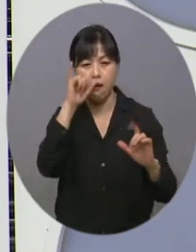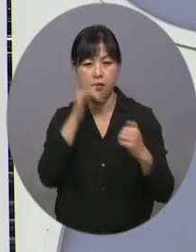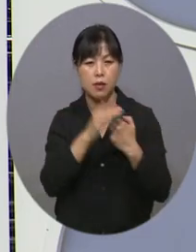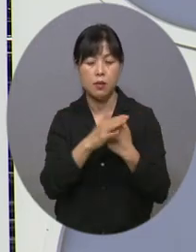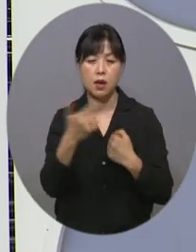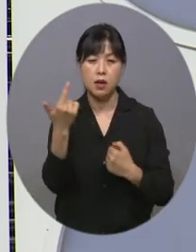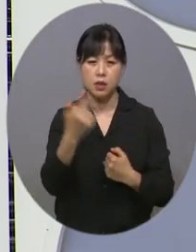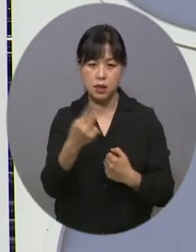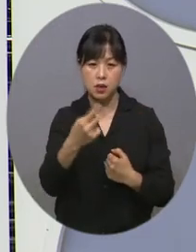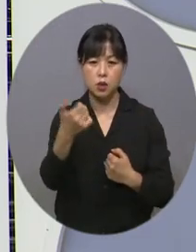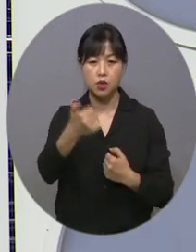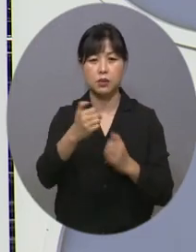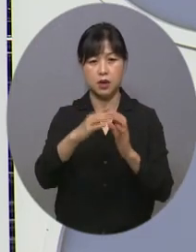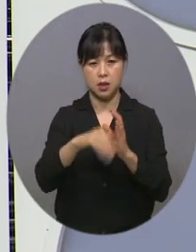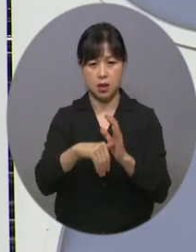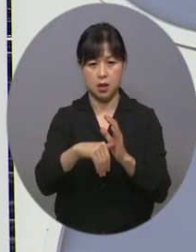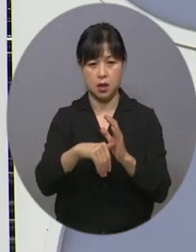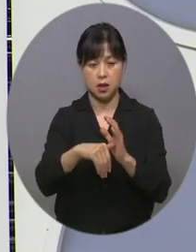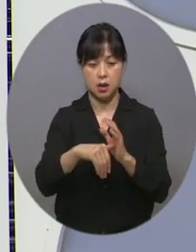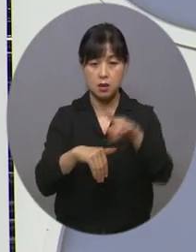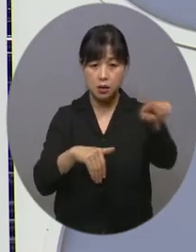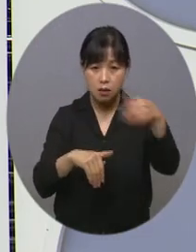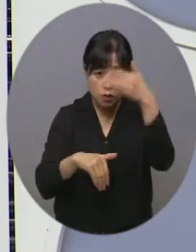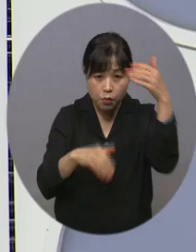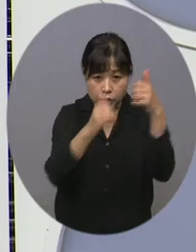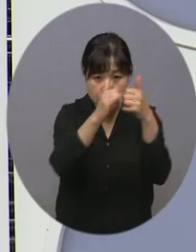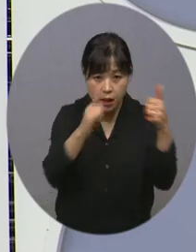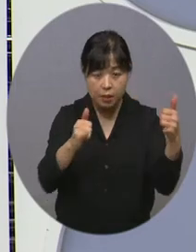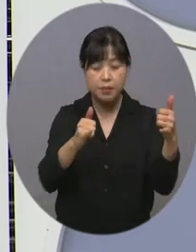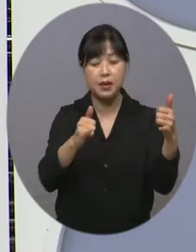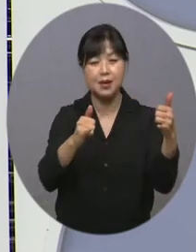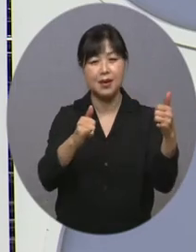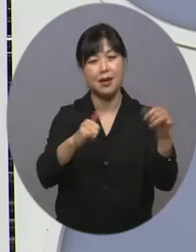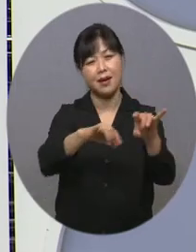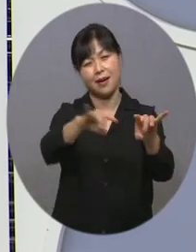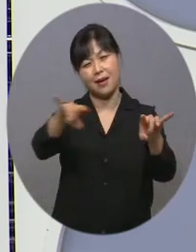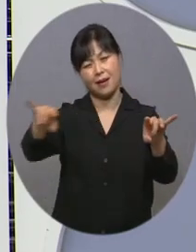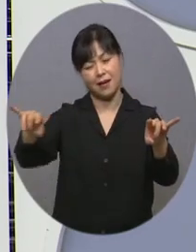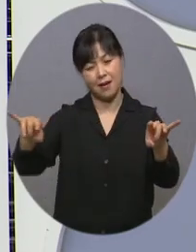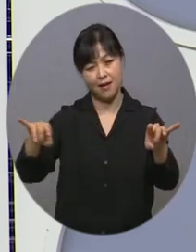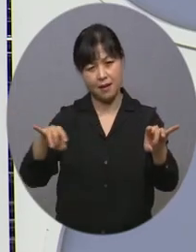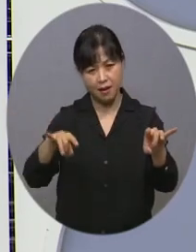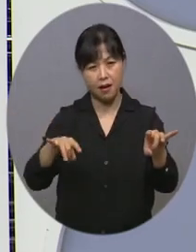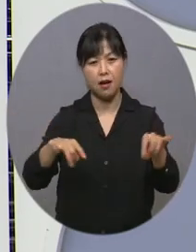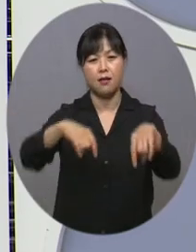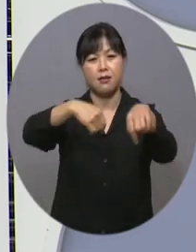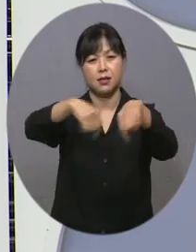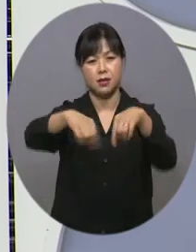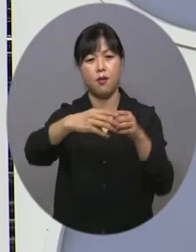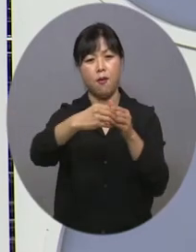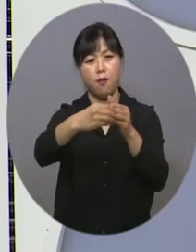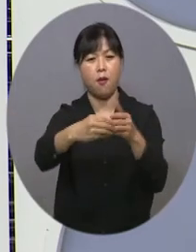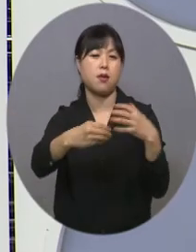2050년경 되면 지금의 이 젊은이들이 다 각계각처에서 지도자 역할을 할 거기 때문에 저희가 또 사업 중에 하나가 주로